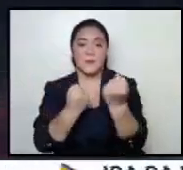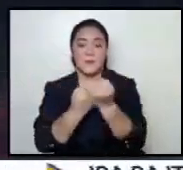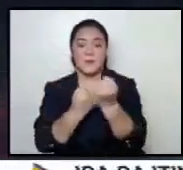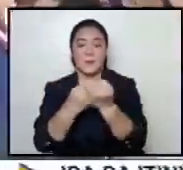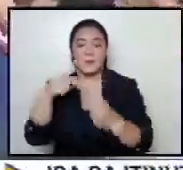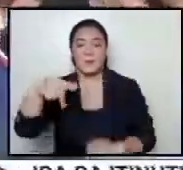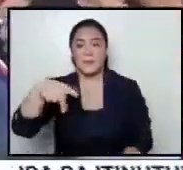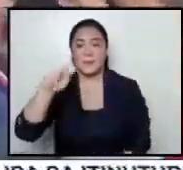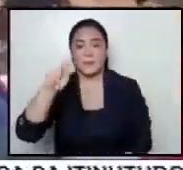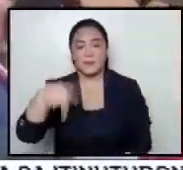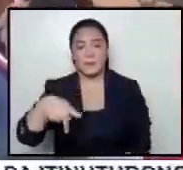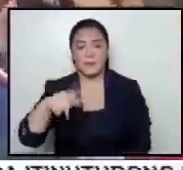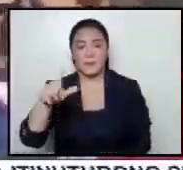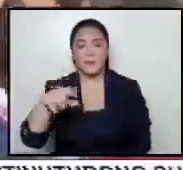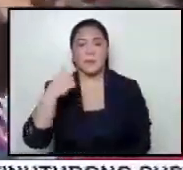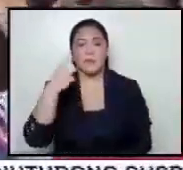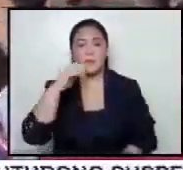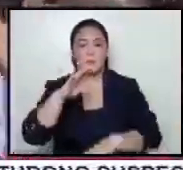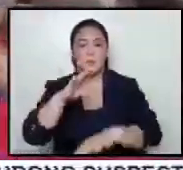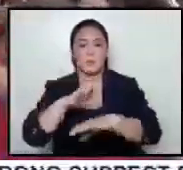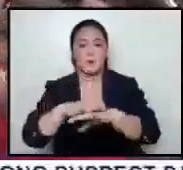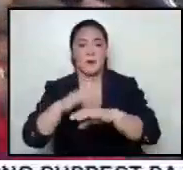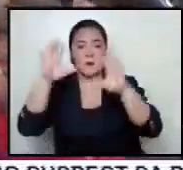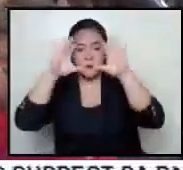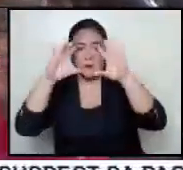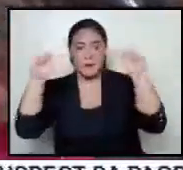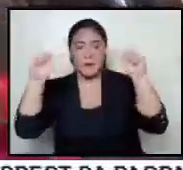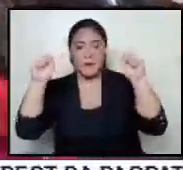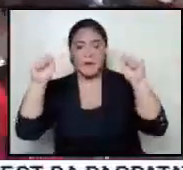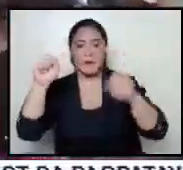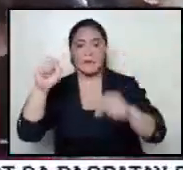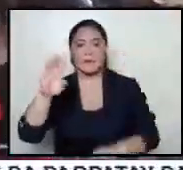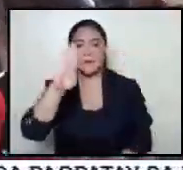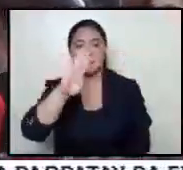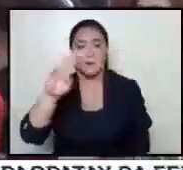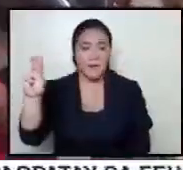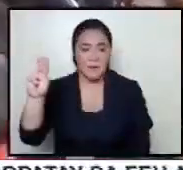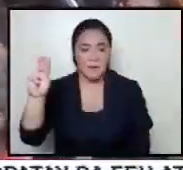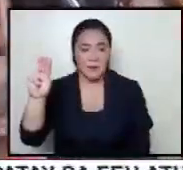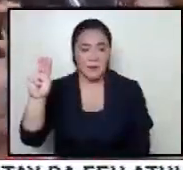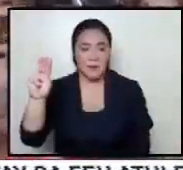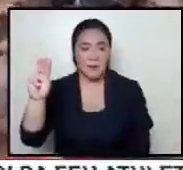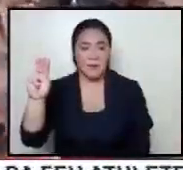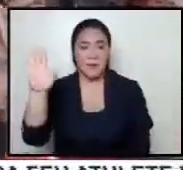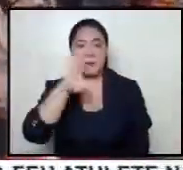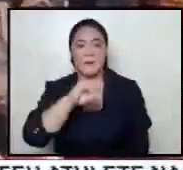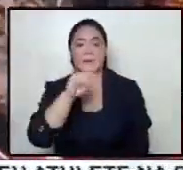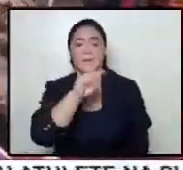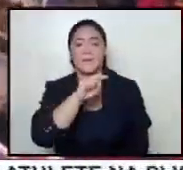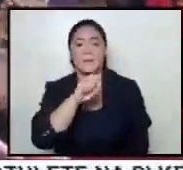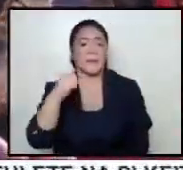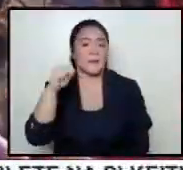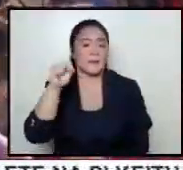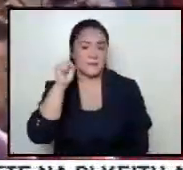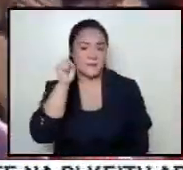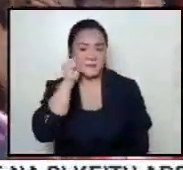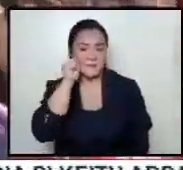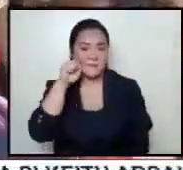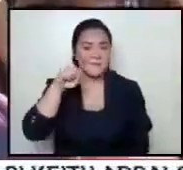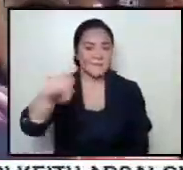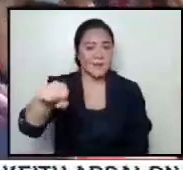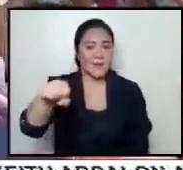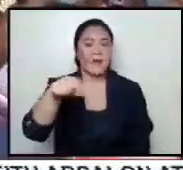sa unit team na sina Presidential Candidate Ferdinand Bongbong Marcos Jr. at Vice Presidential Candidate Inday Sara